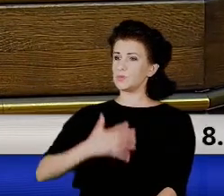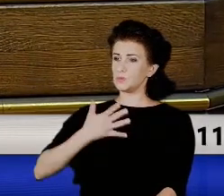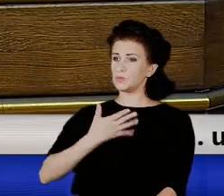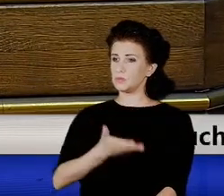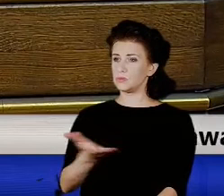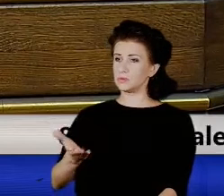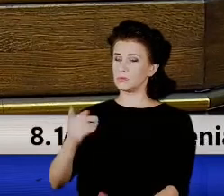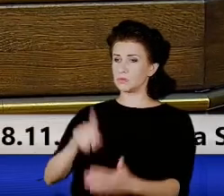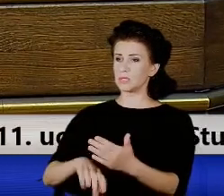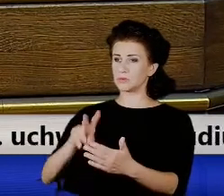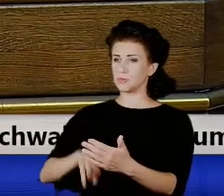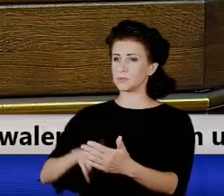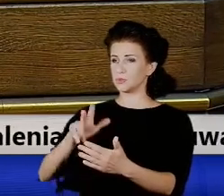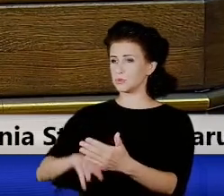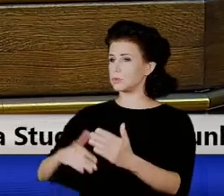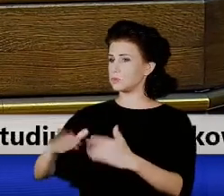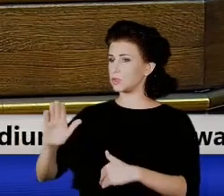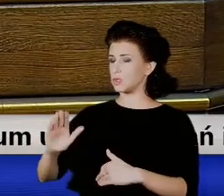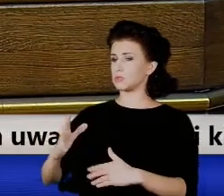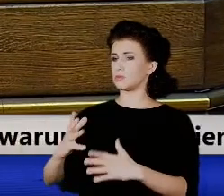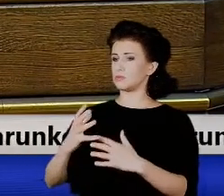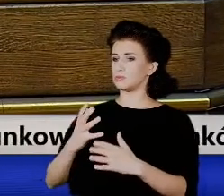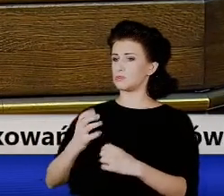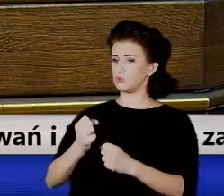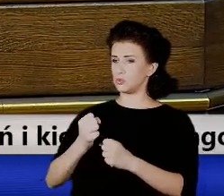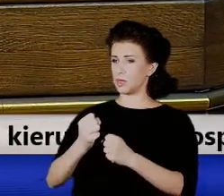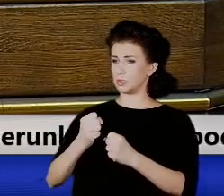sprawie tkwicie. Żebyście